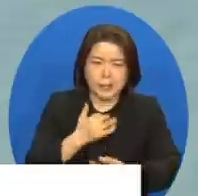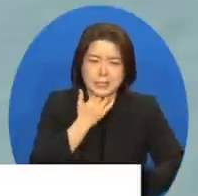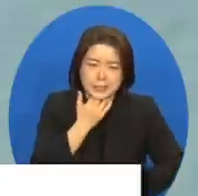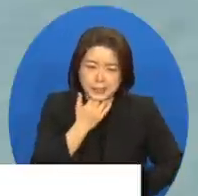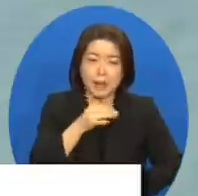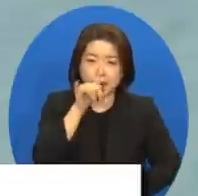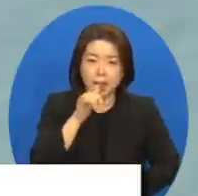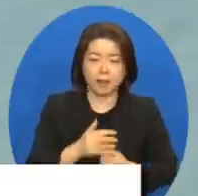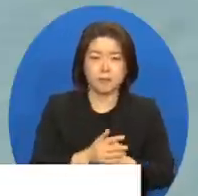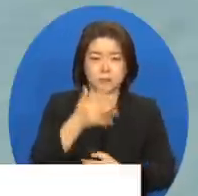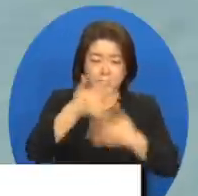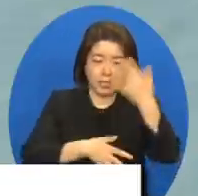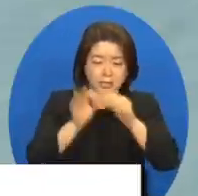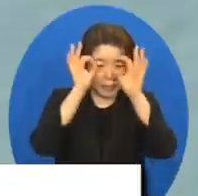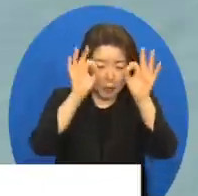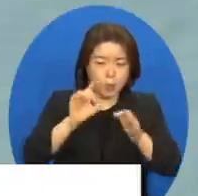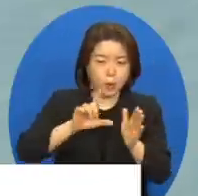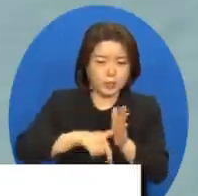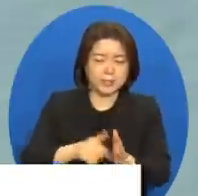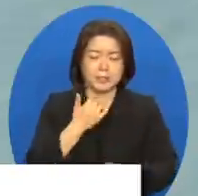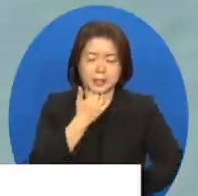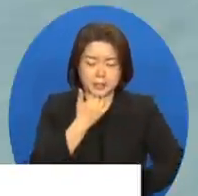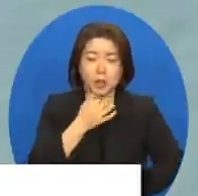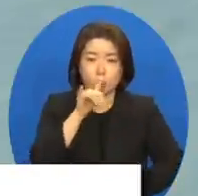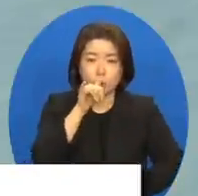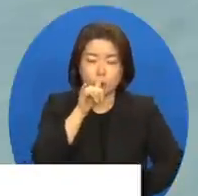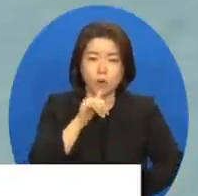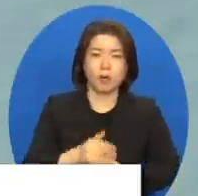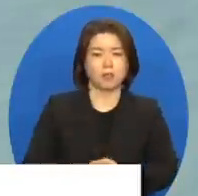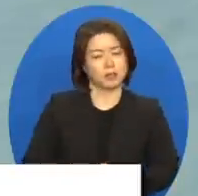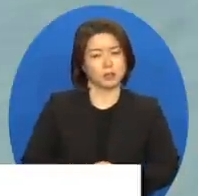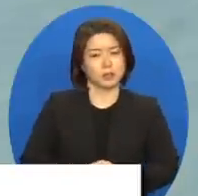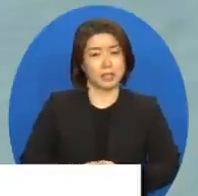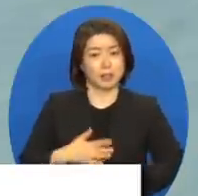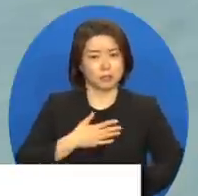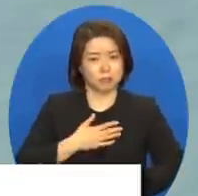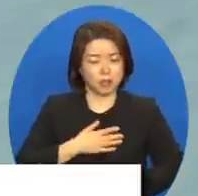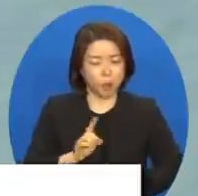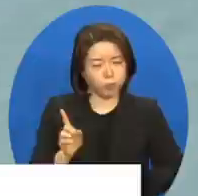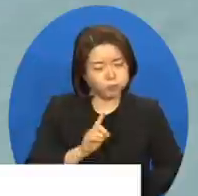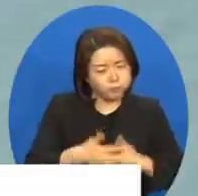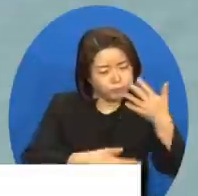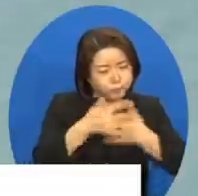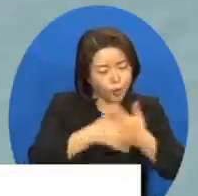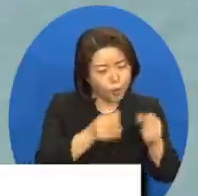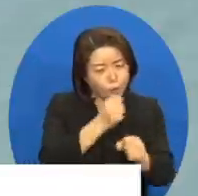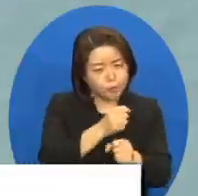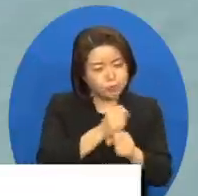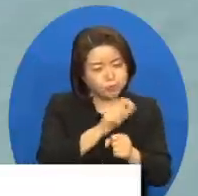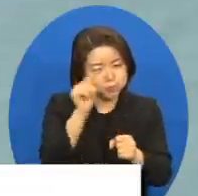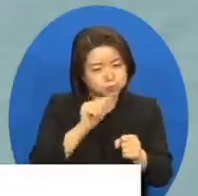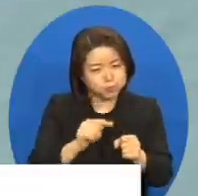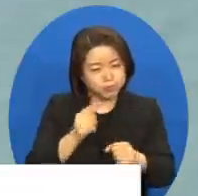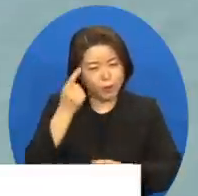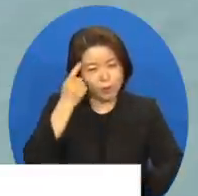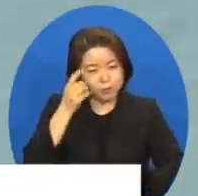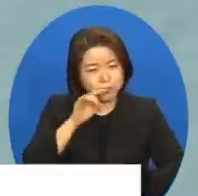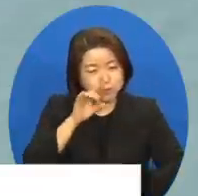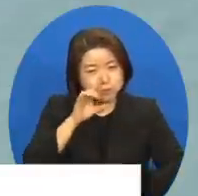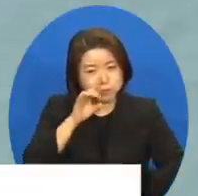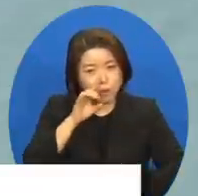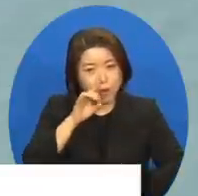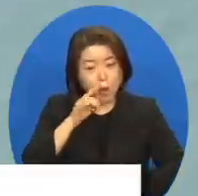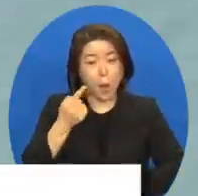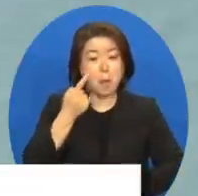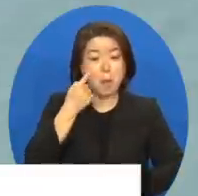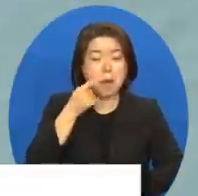그 영상 보는 시간을 기다린다는 것. 그래서 제가 어떤 영상을 만들었길래 그런가 하고